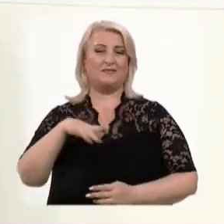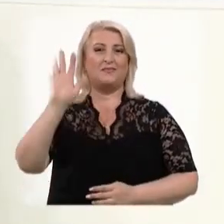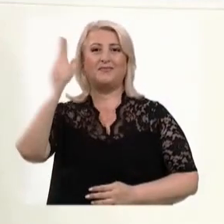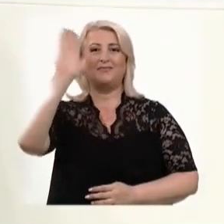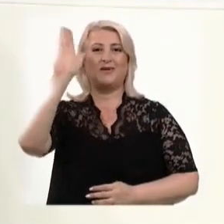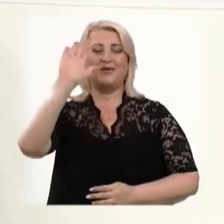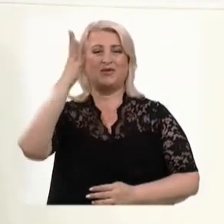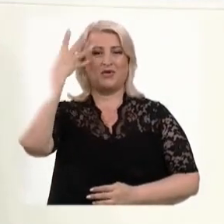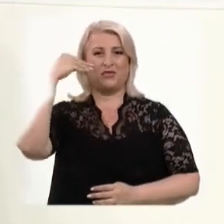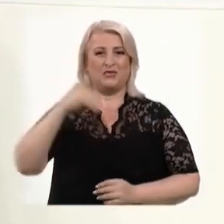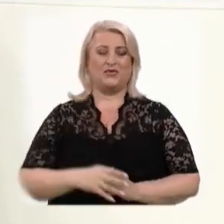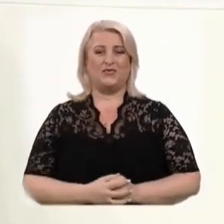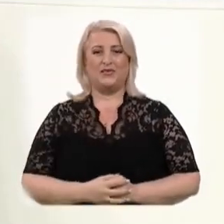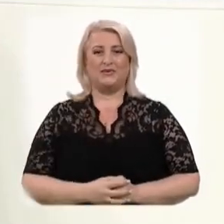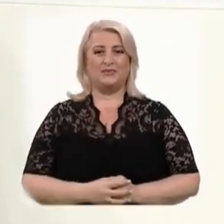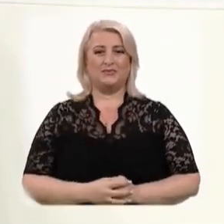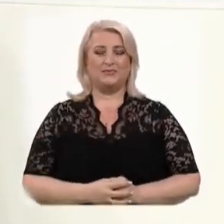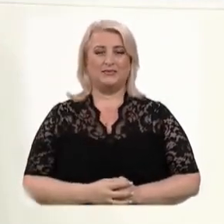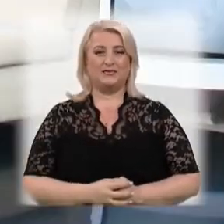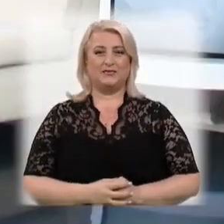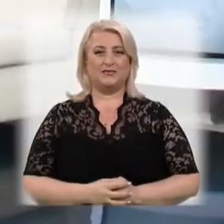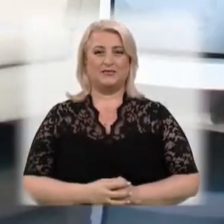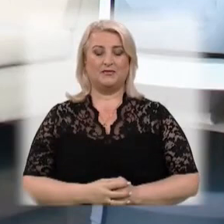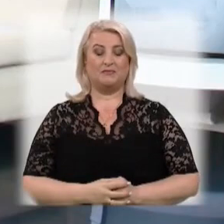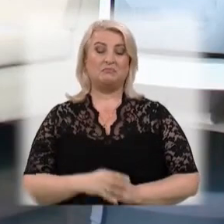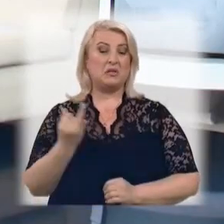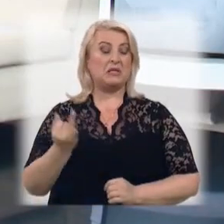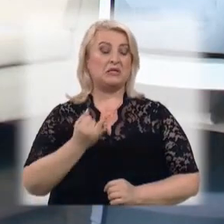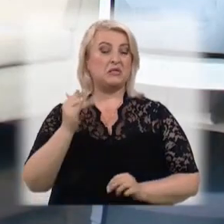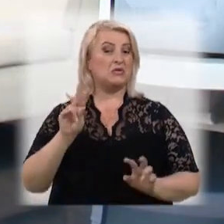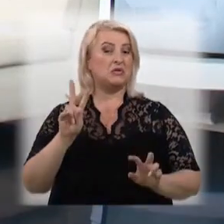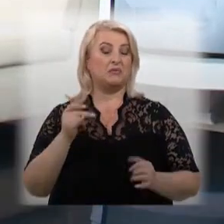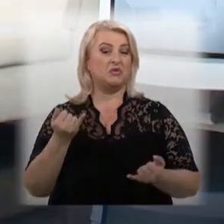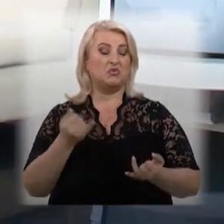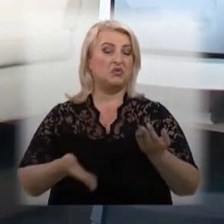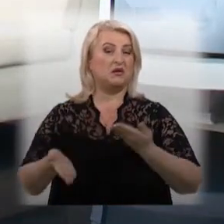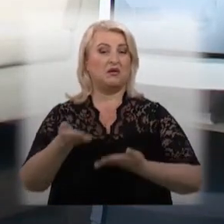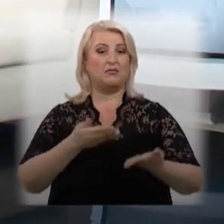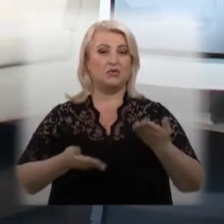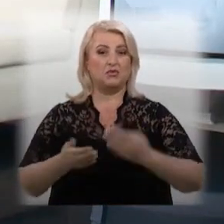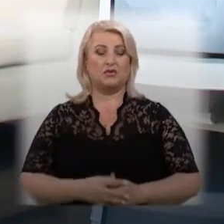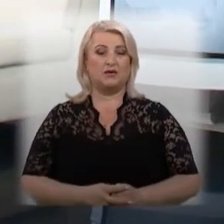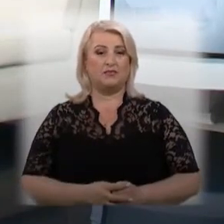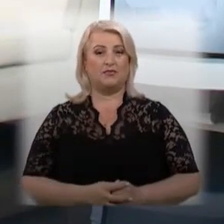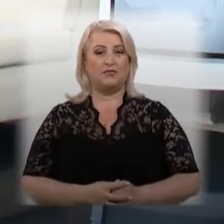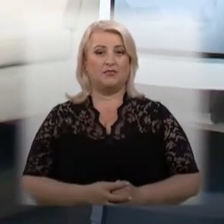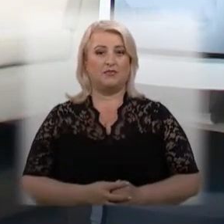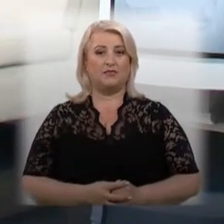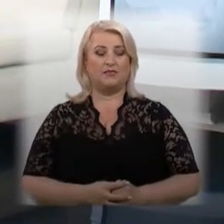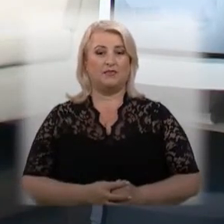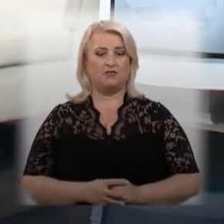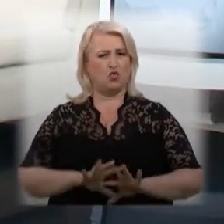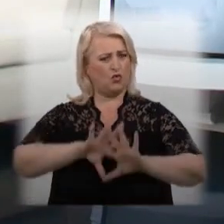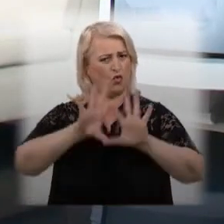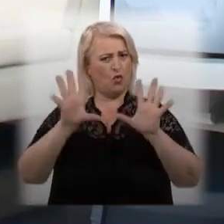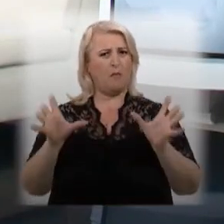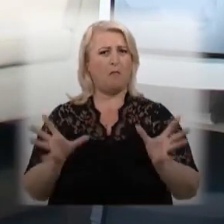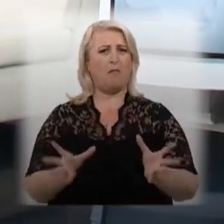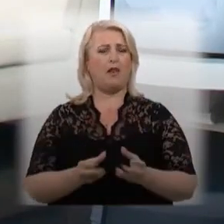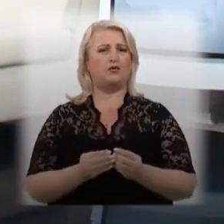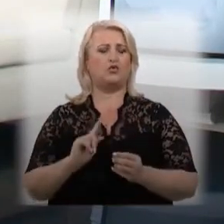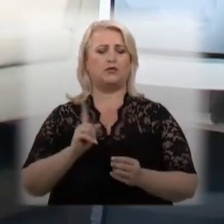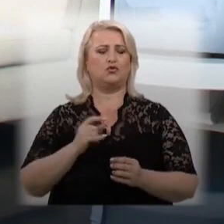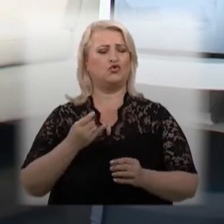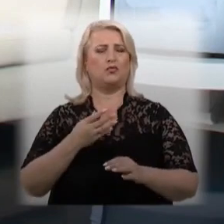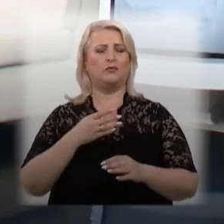Moldova uite ce interesant subiect avem să dezbatem astăzi e complex ca să nu se chiar